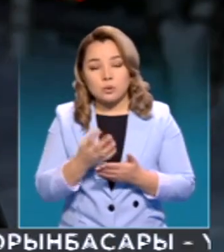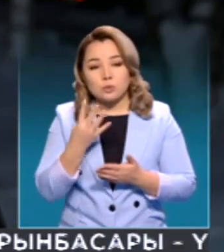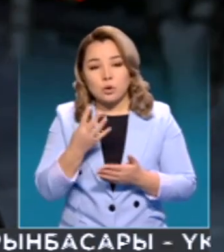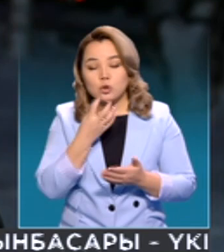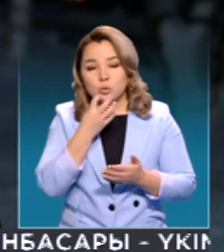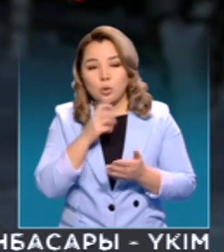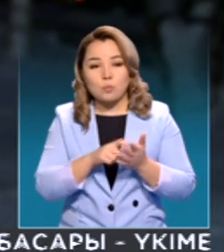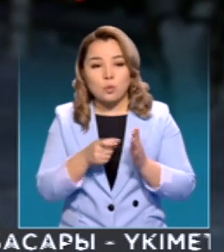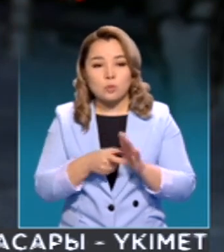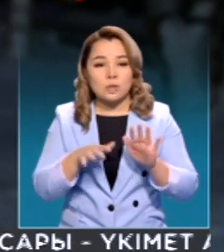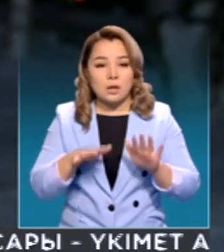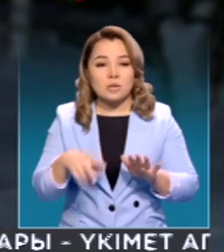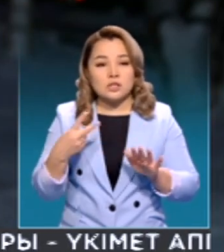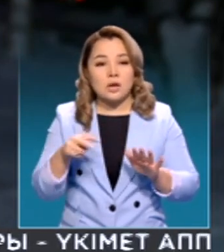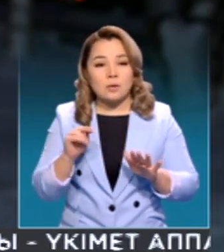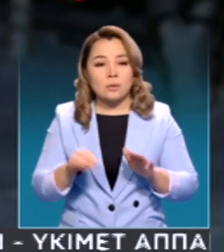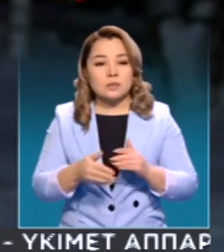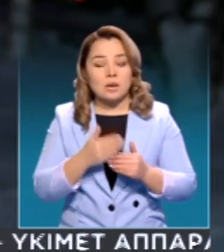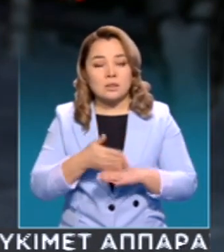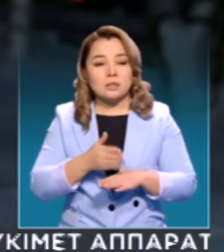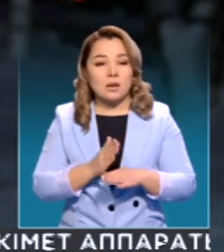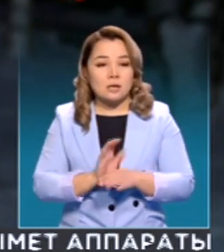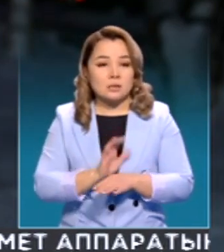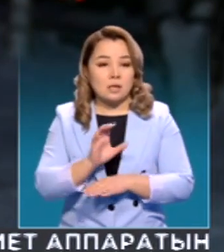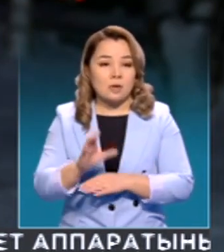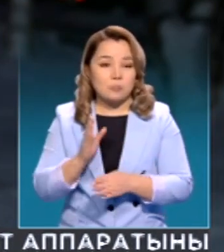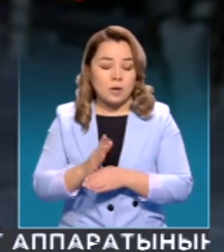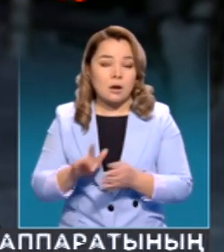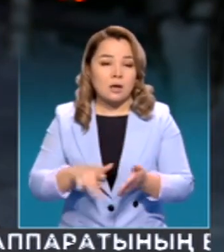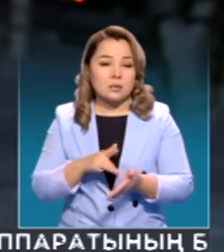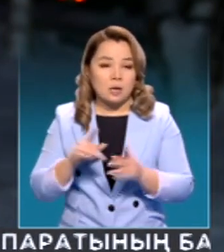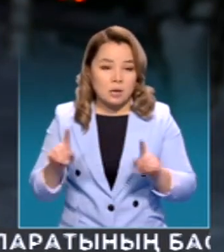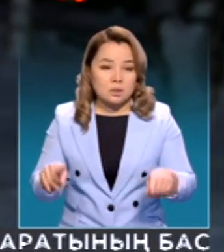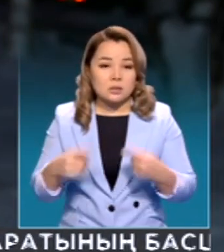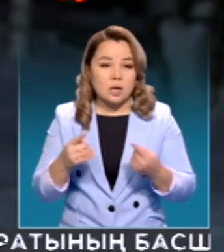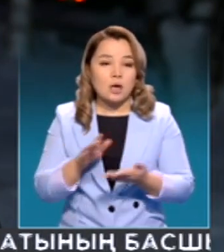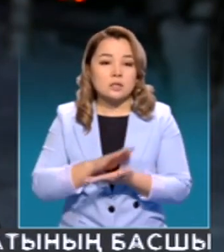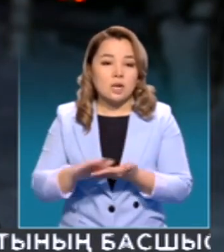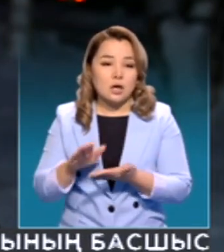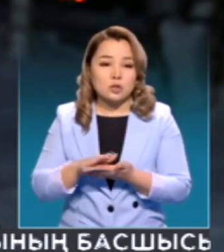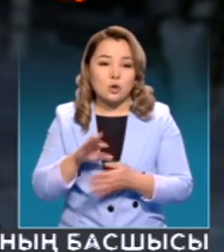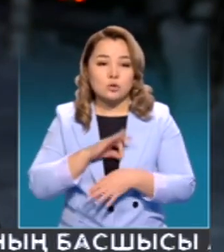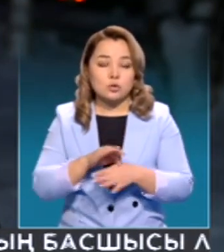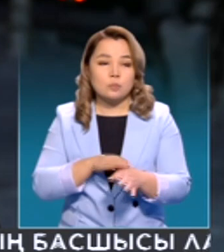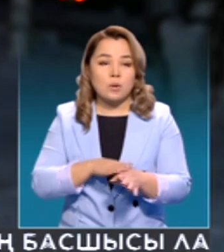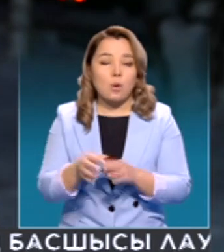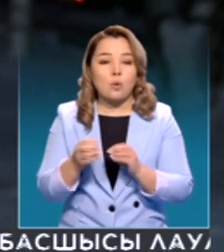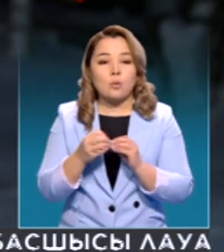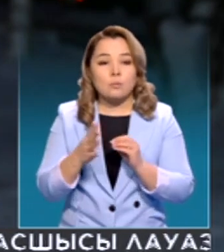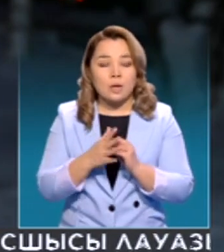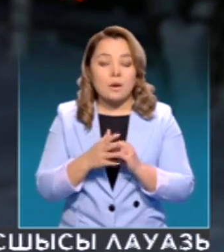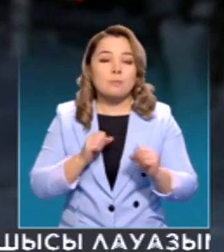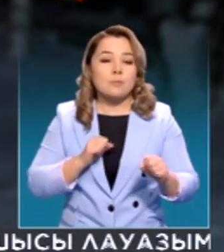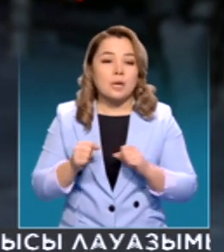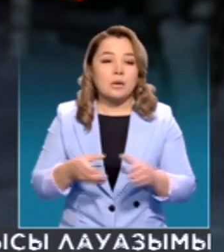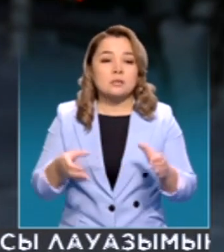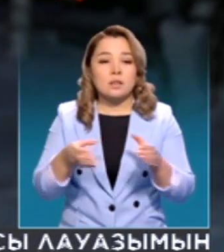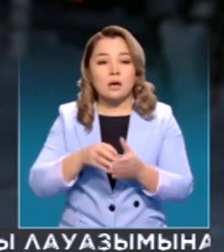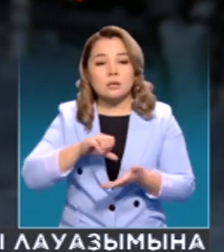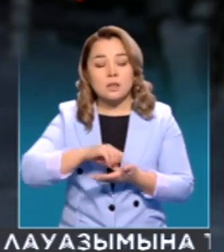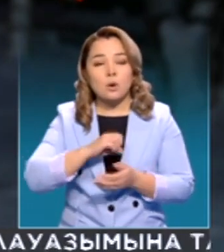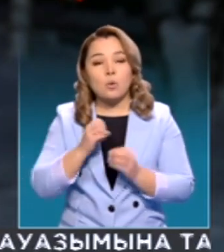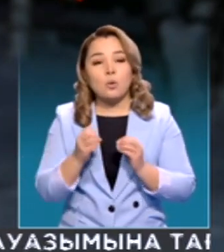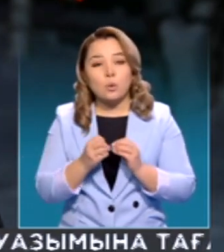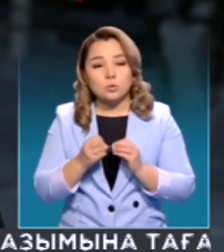тур. Тургундарга 20 000 дана нан жеткизилди. Каланы калпына келтирүү жана тазалык жумуштарына жергиликте 15 бригада, Тараздан тагы 10